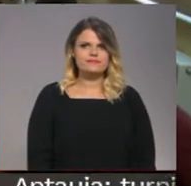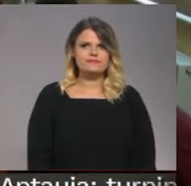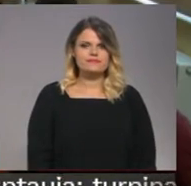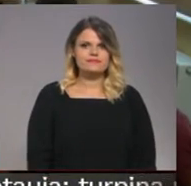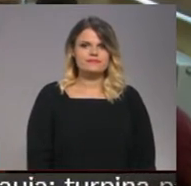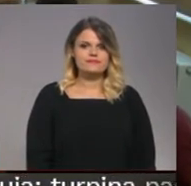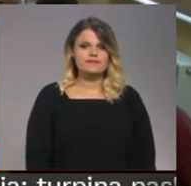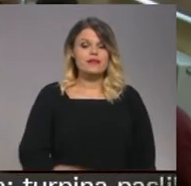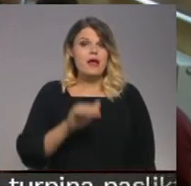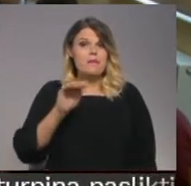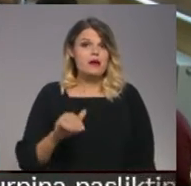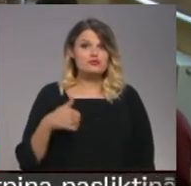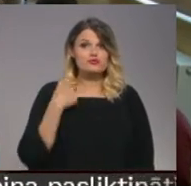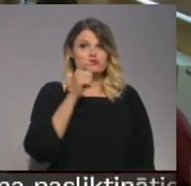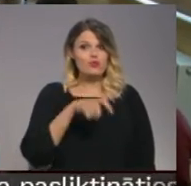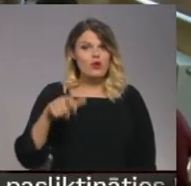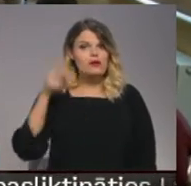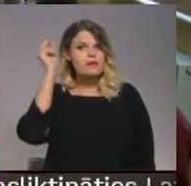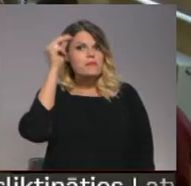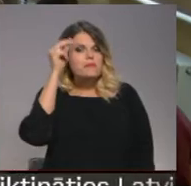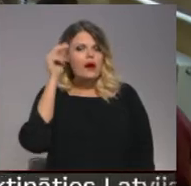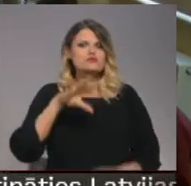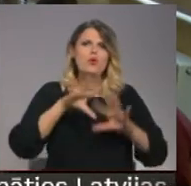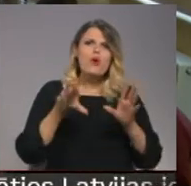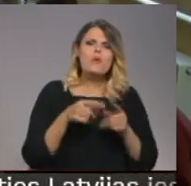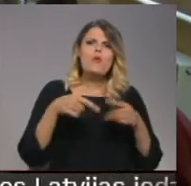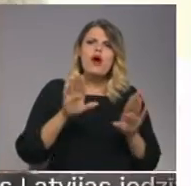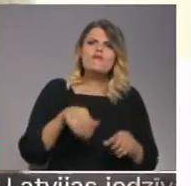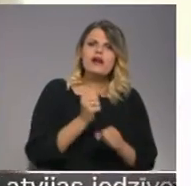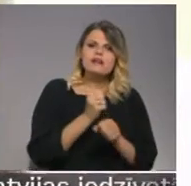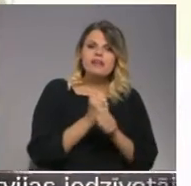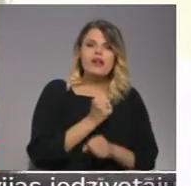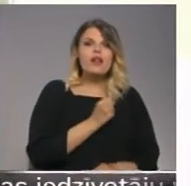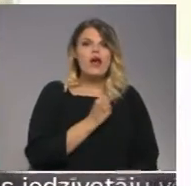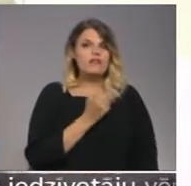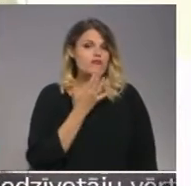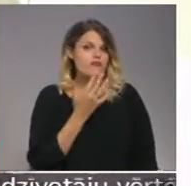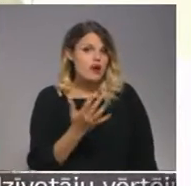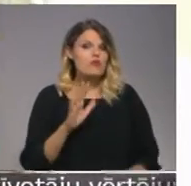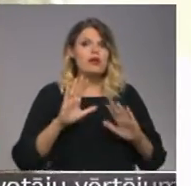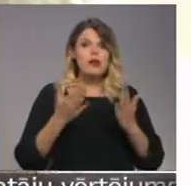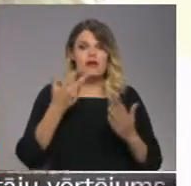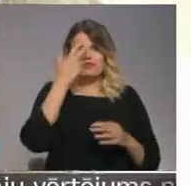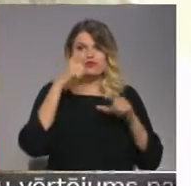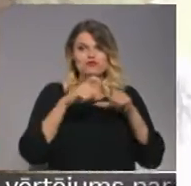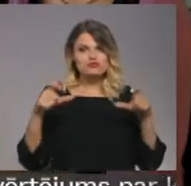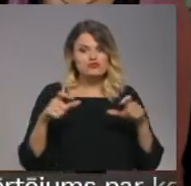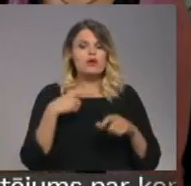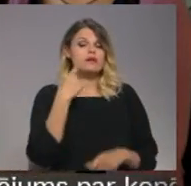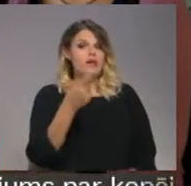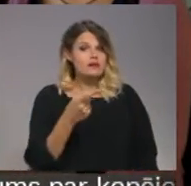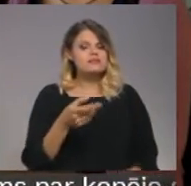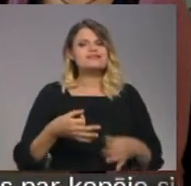vasāreņi. Ja mazākie skolēni mācījās, ko kopā var darīt latgaliski, tad vidusskolas posma audzēkņiem dzejniece atgādināja.